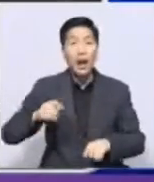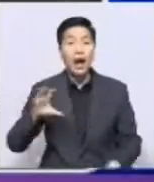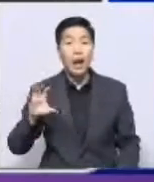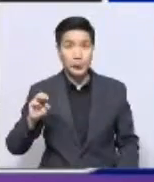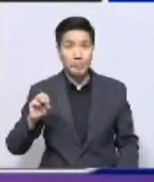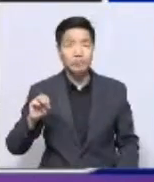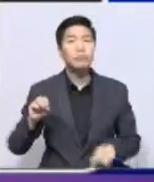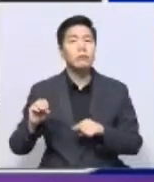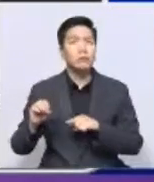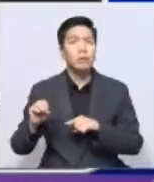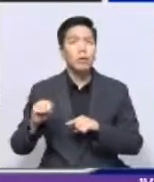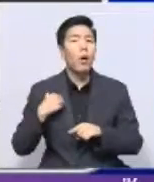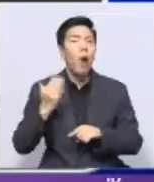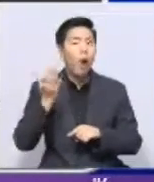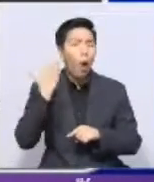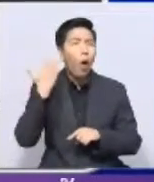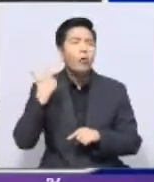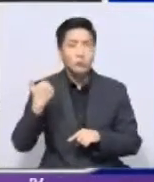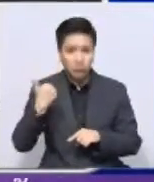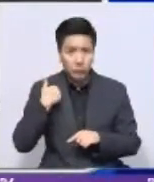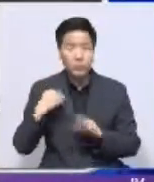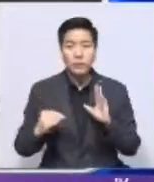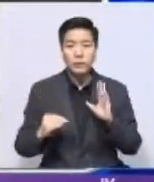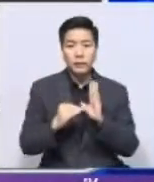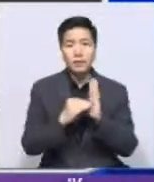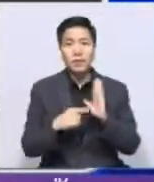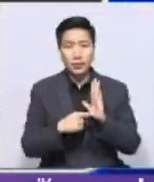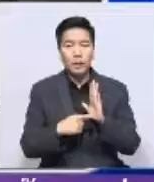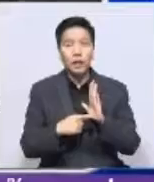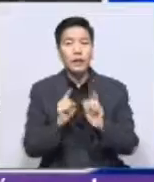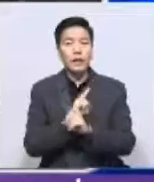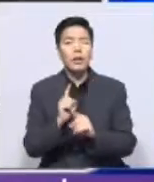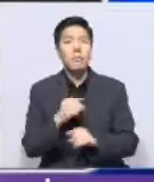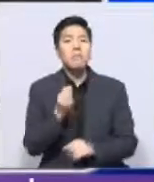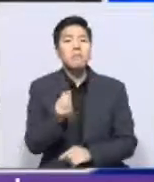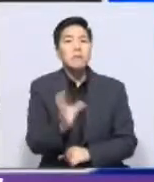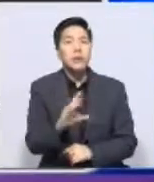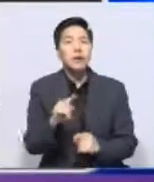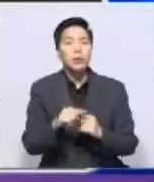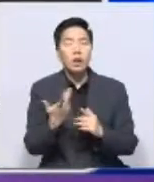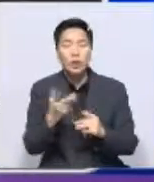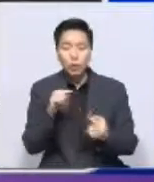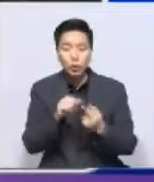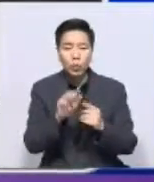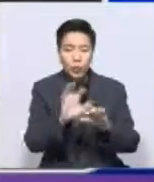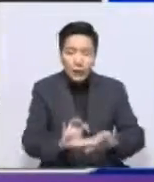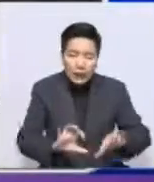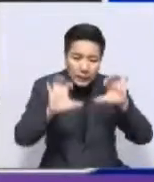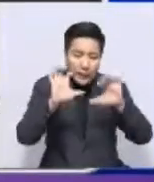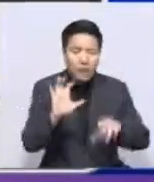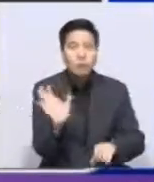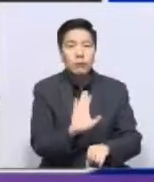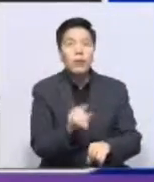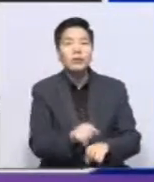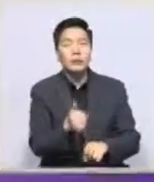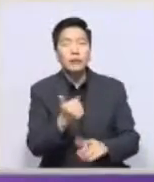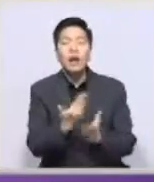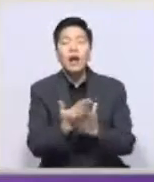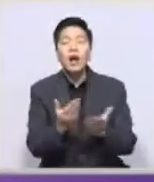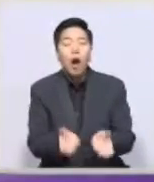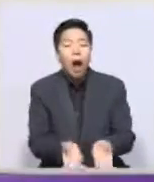ของเดิมเนี่ยมันก็มียกเว้นเฉพาะส่วนพวกส่วนราชการนะครับส่วนใหญ่จะเป็นส่วนราช